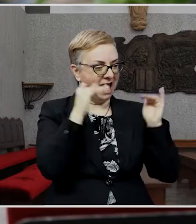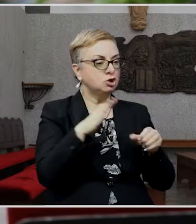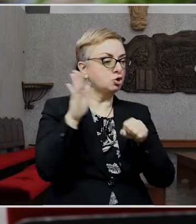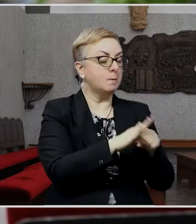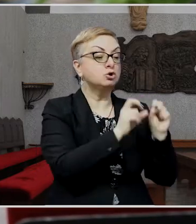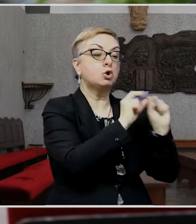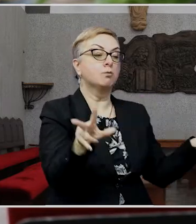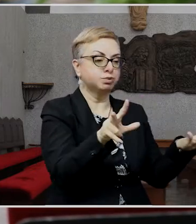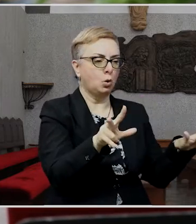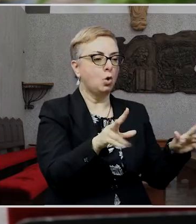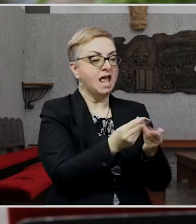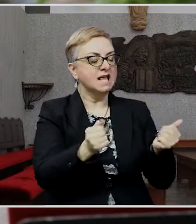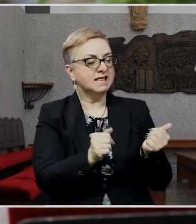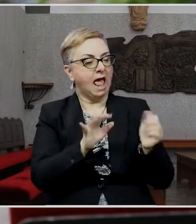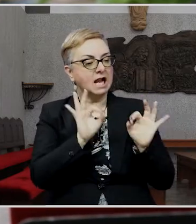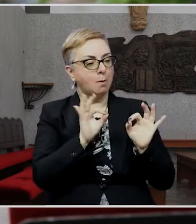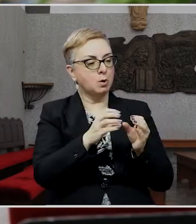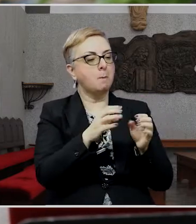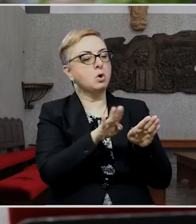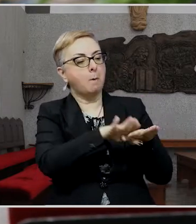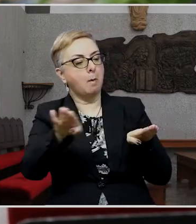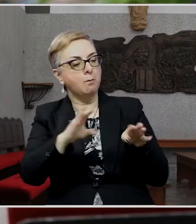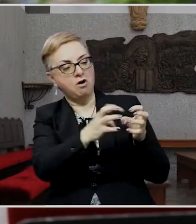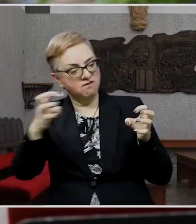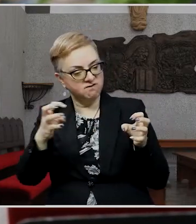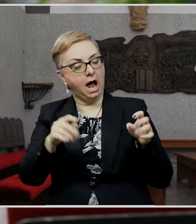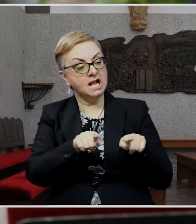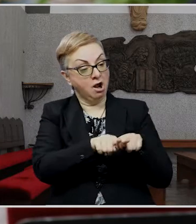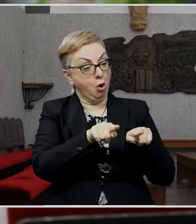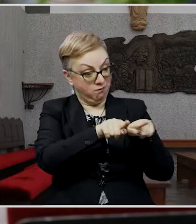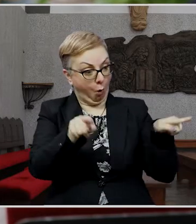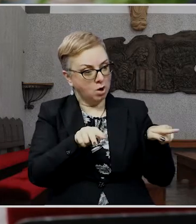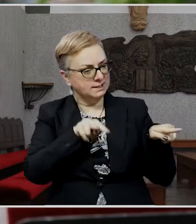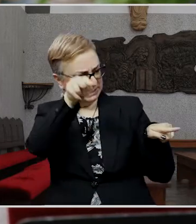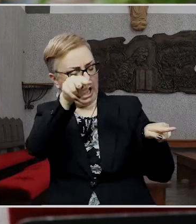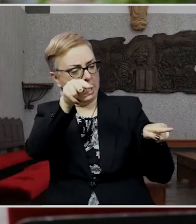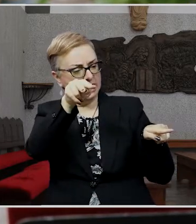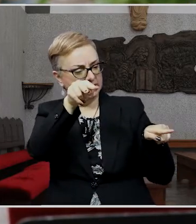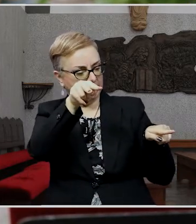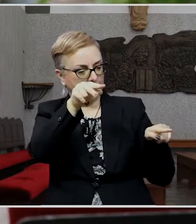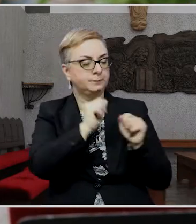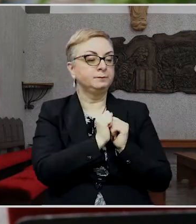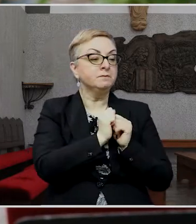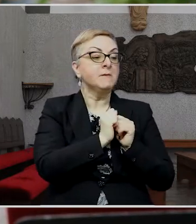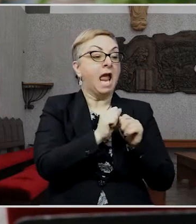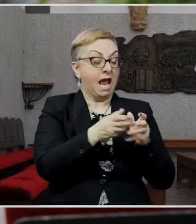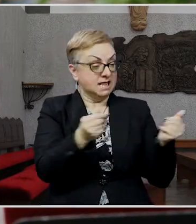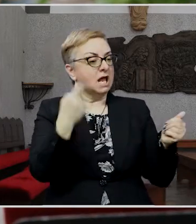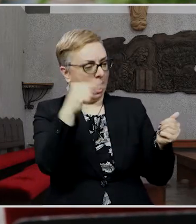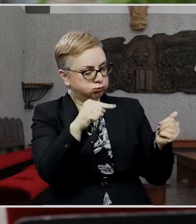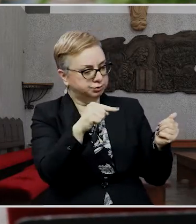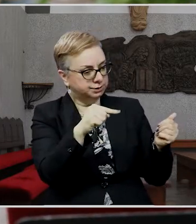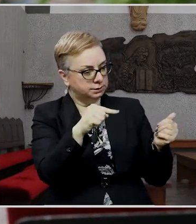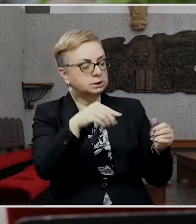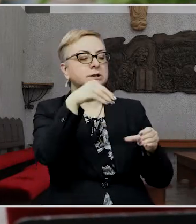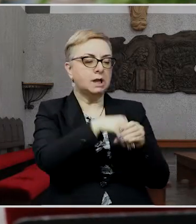ita dell'amore e del peri zitta delle vero del gie museo alla terra dove scorre